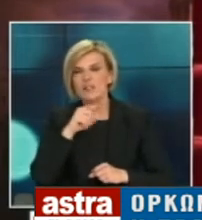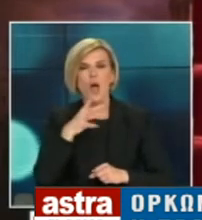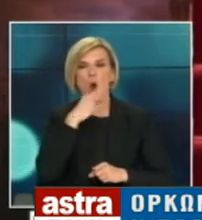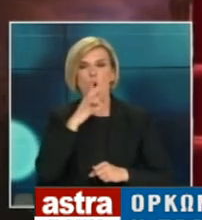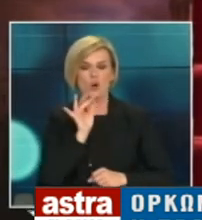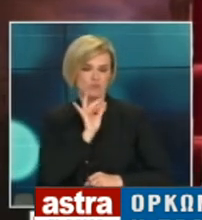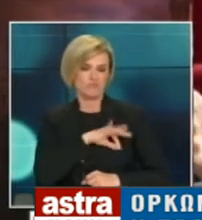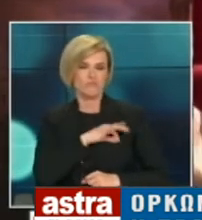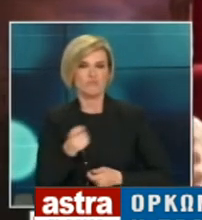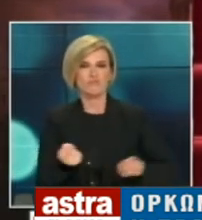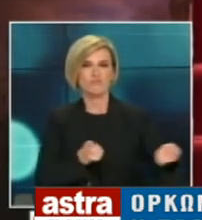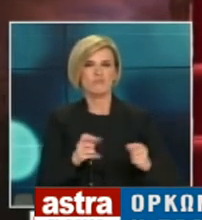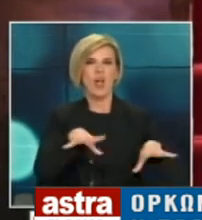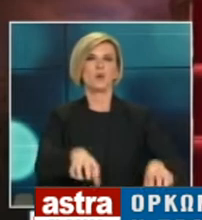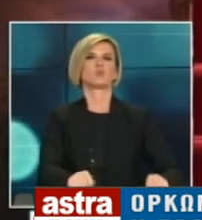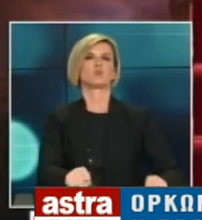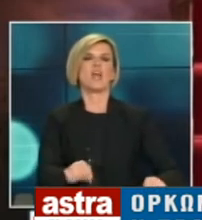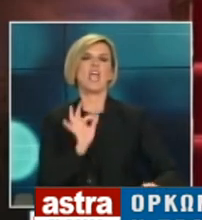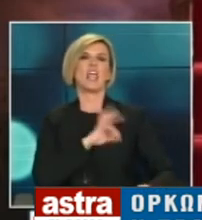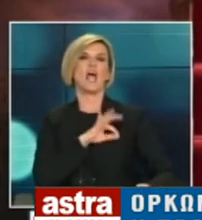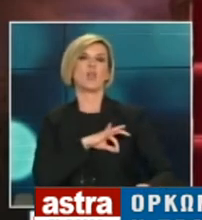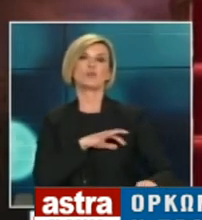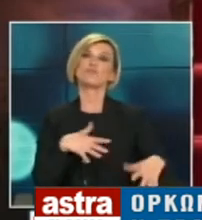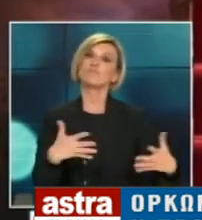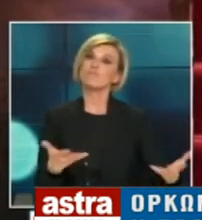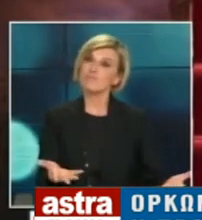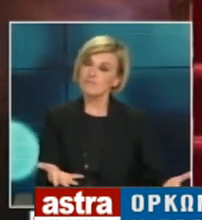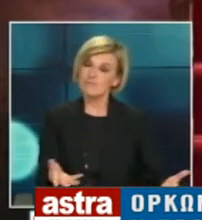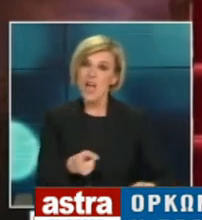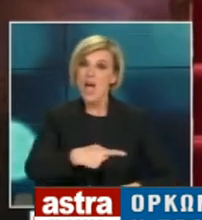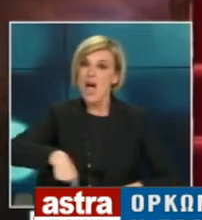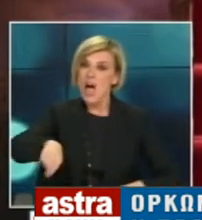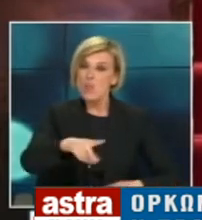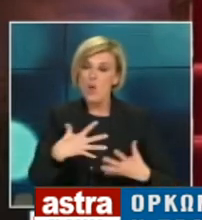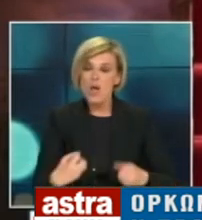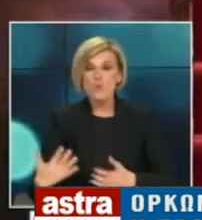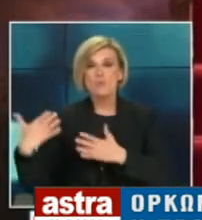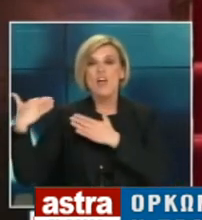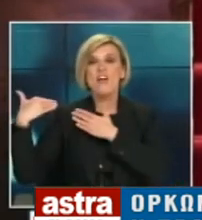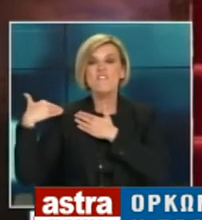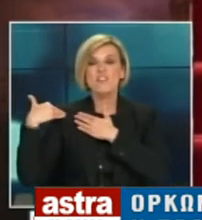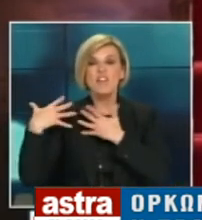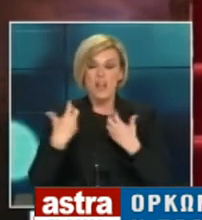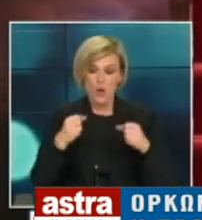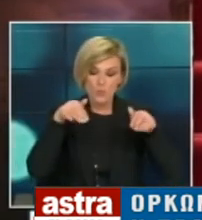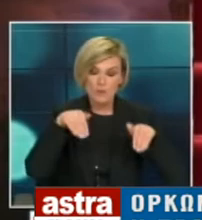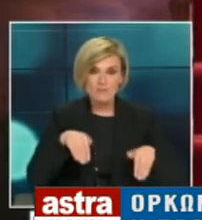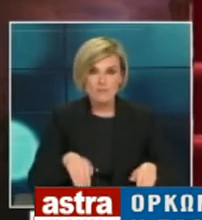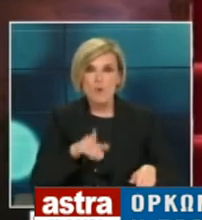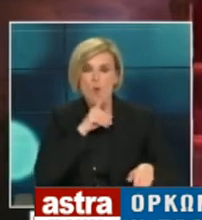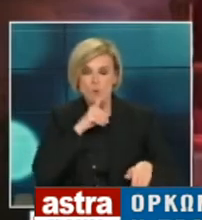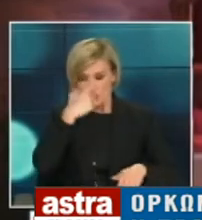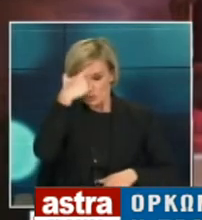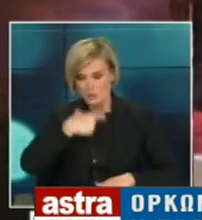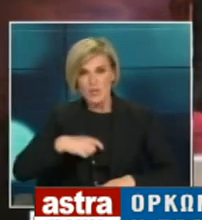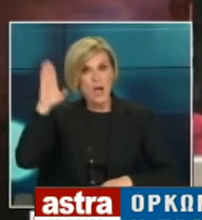και για κέρδος. Και φυσικά εδώ έχουμε την ευθύνη και το ιερό καθήκον ως πολίτες, ως Αμερικανοί, αλλά φυσικά και ως